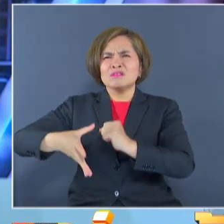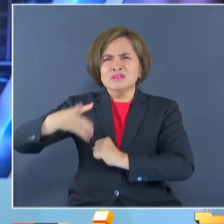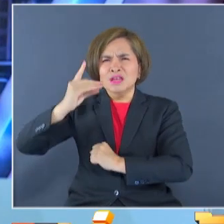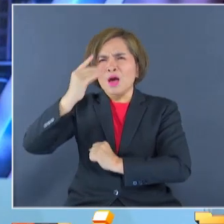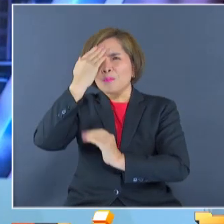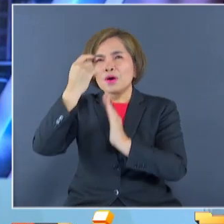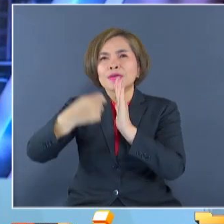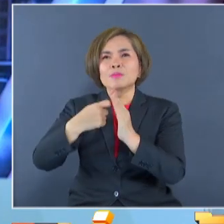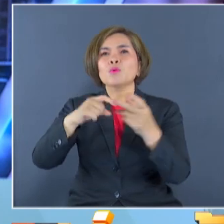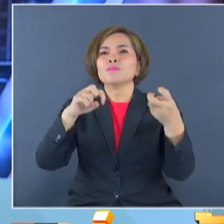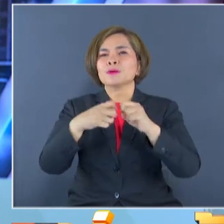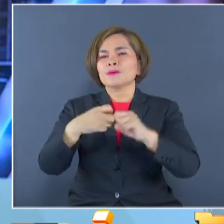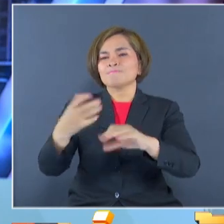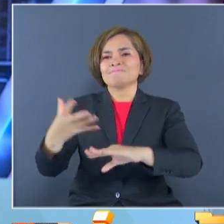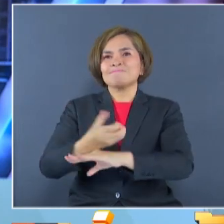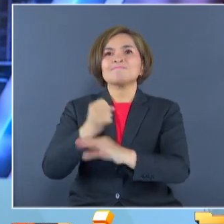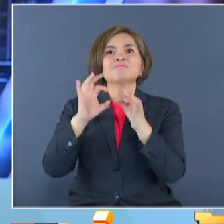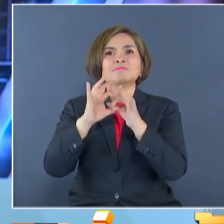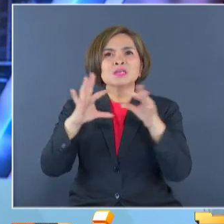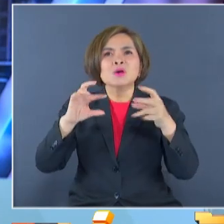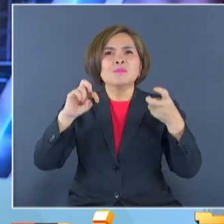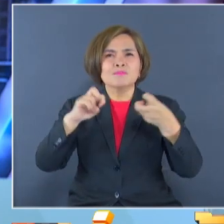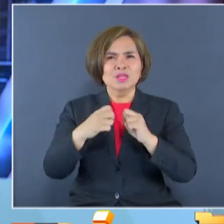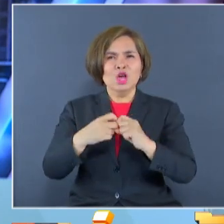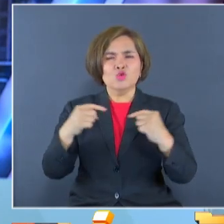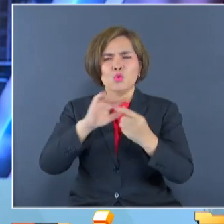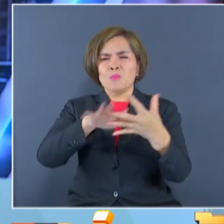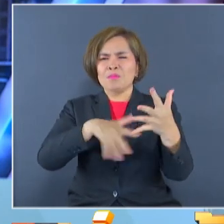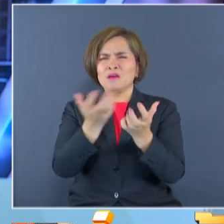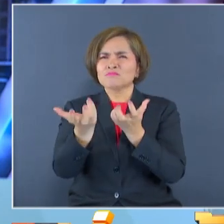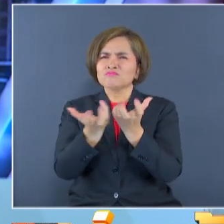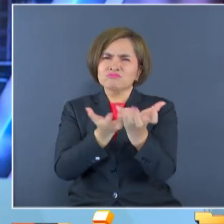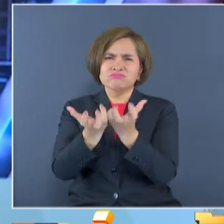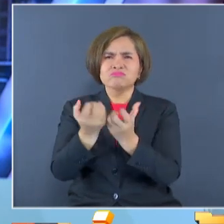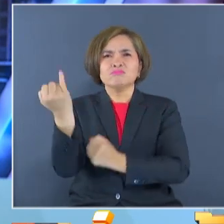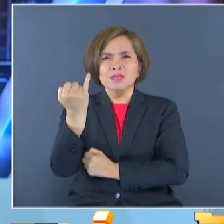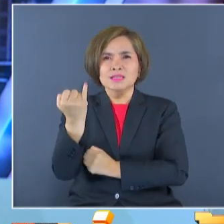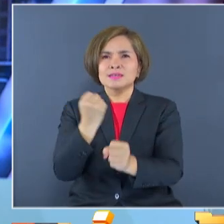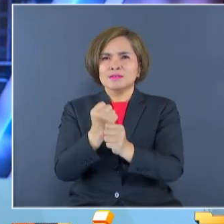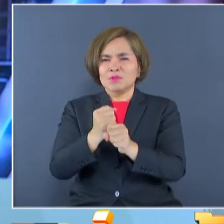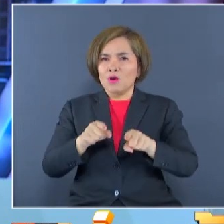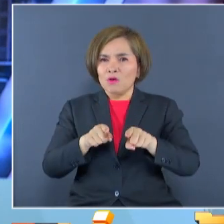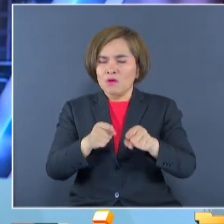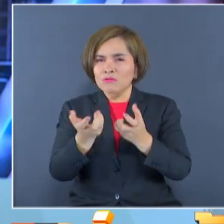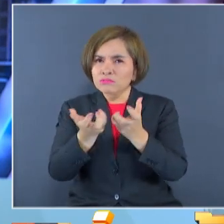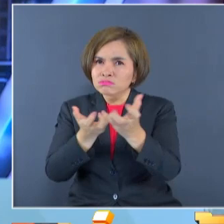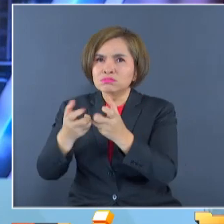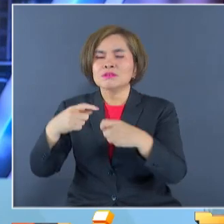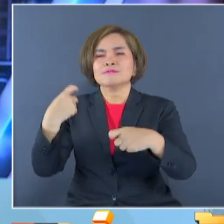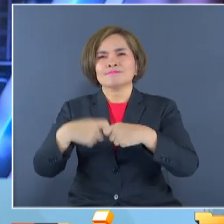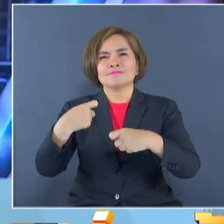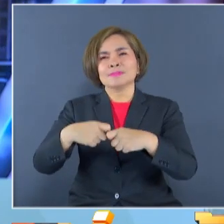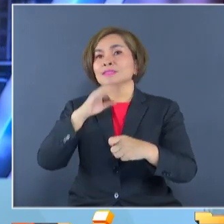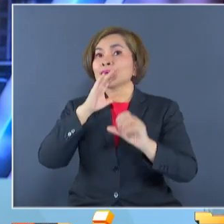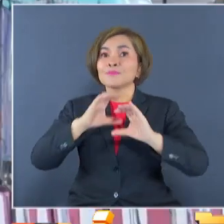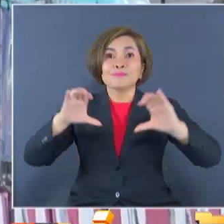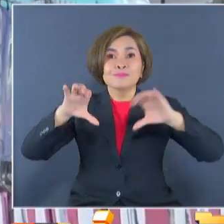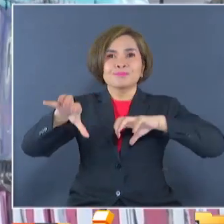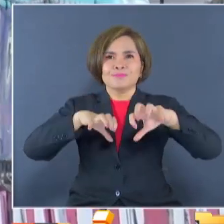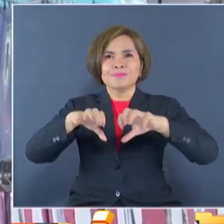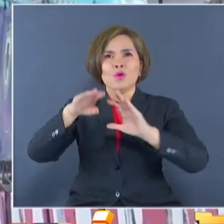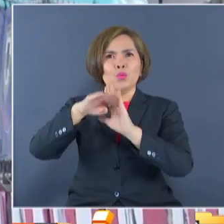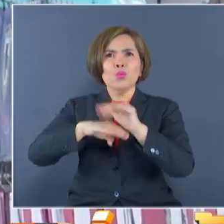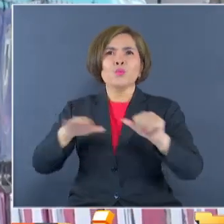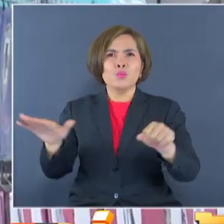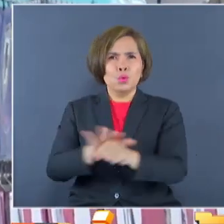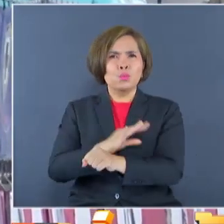วาไมนาจะเกี่ยวขกัเรองการเมือง แต่วเป็เพรขาดการวางแผนทดี และการทำงคู่ขนานกไปหายส่นดันั้ฐานรฐบาเอาจิเอาจางกเชอว